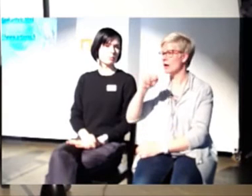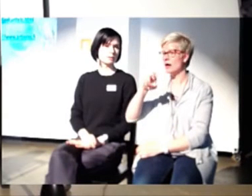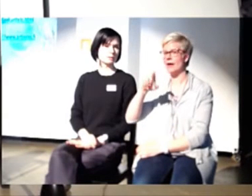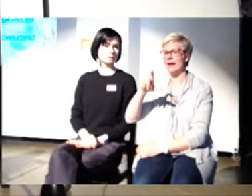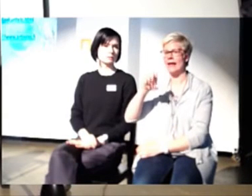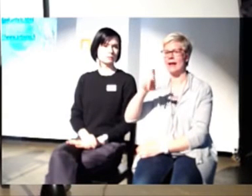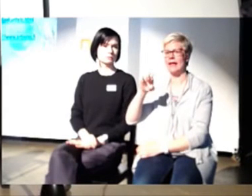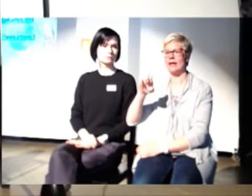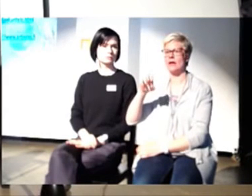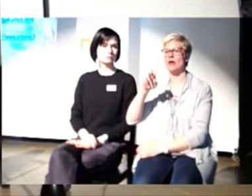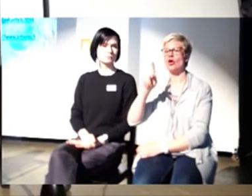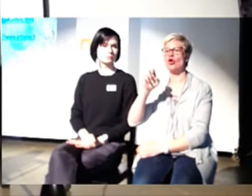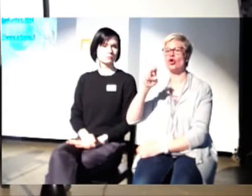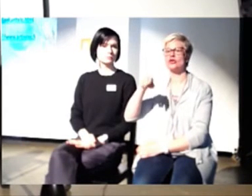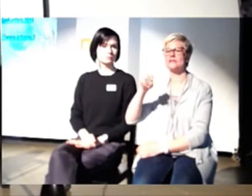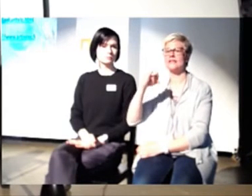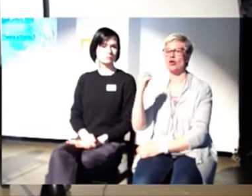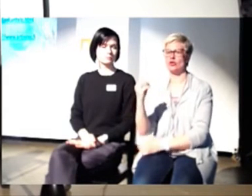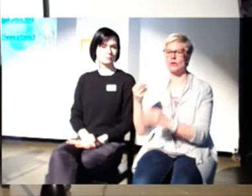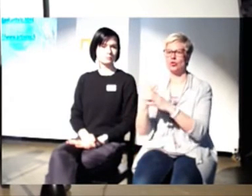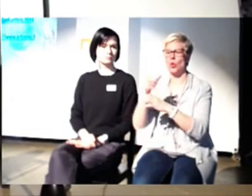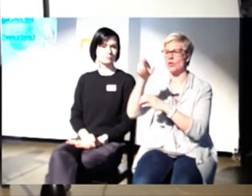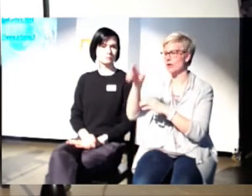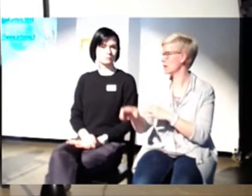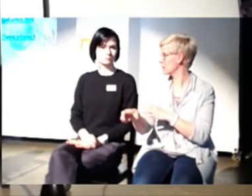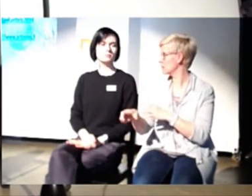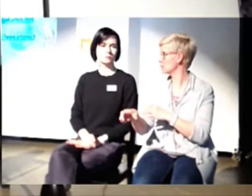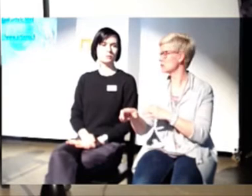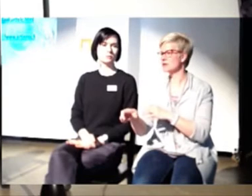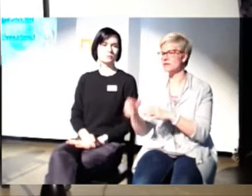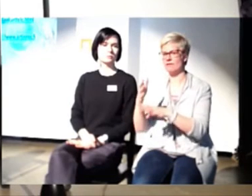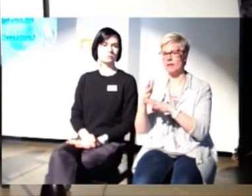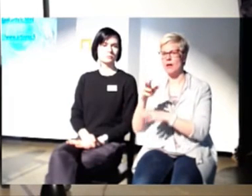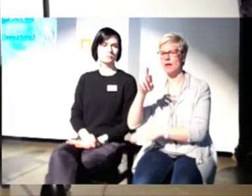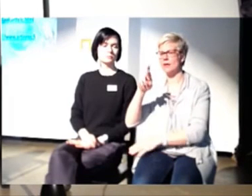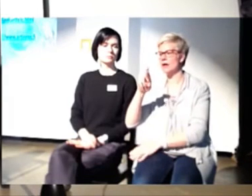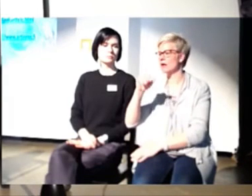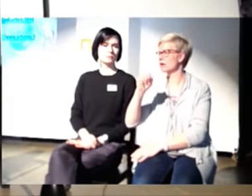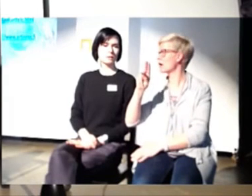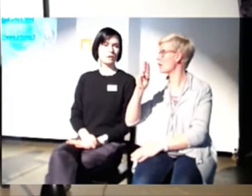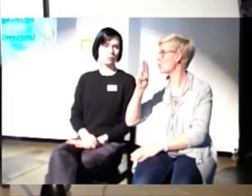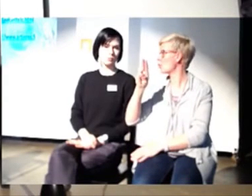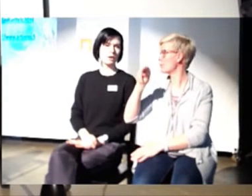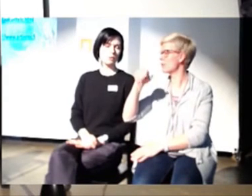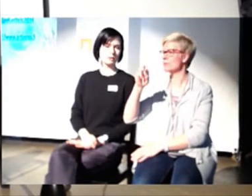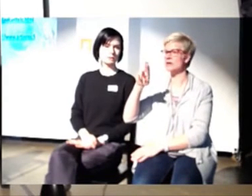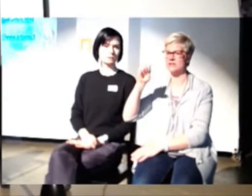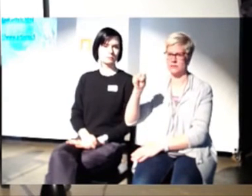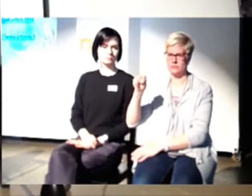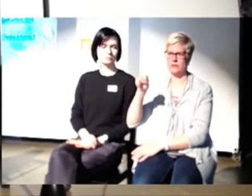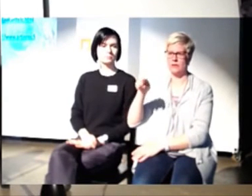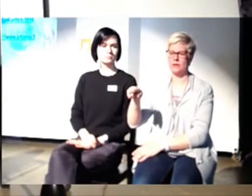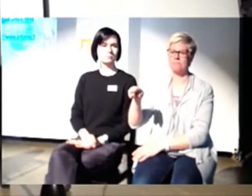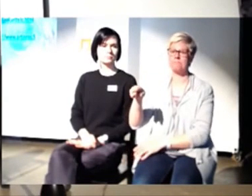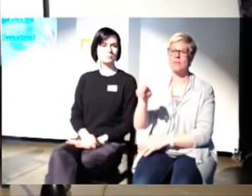Ja hän varmasti mielellään vastaa kyllä kaikenlaisiin kysymyksiin myös. Hannele Kolsio.